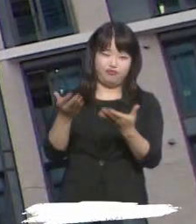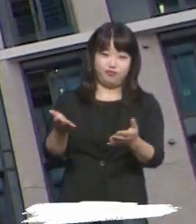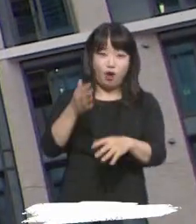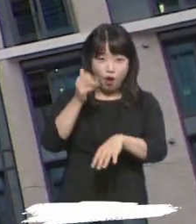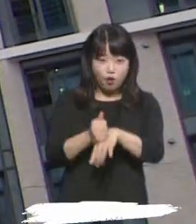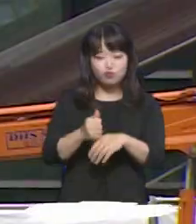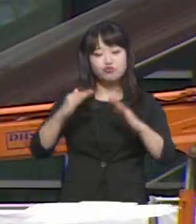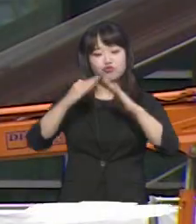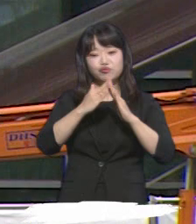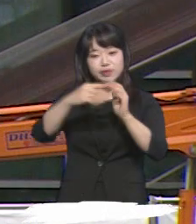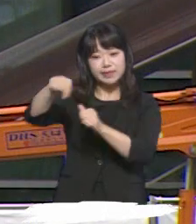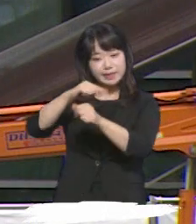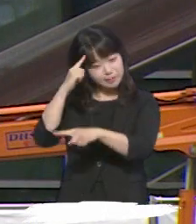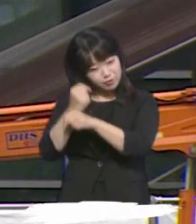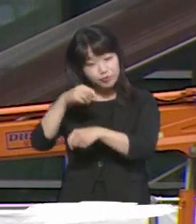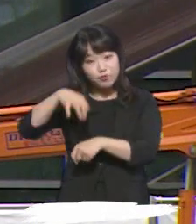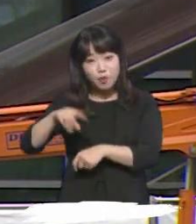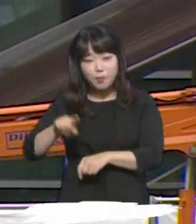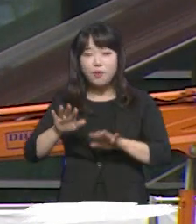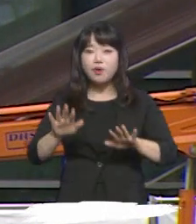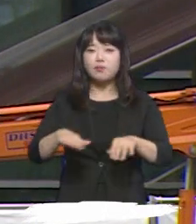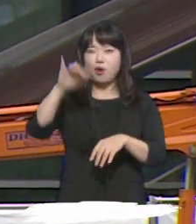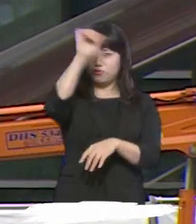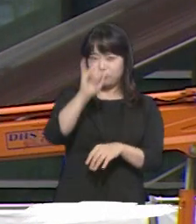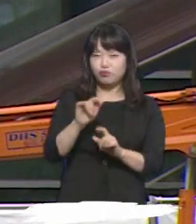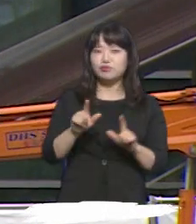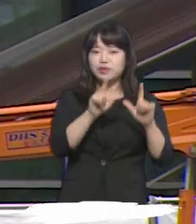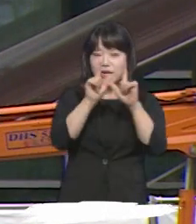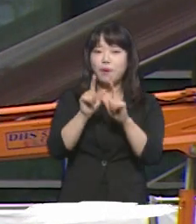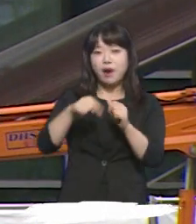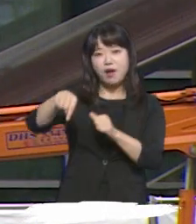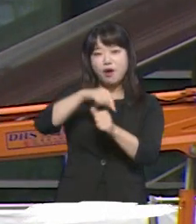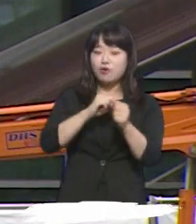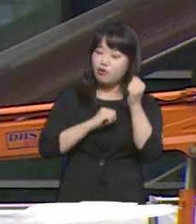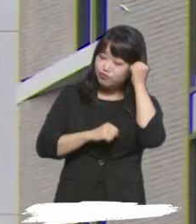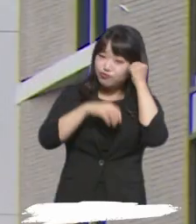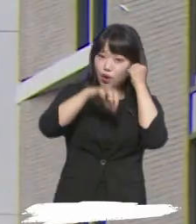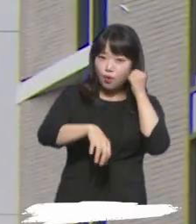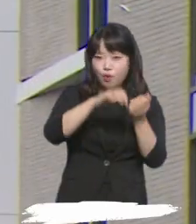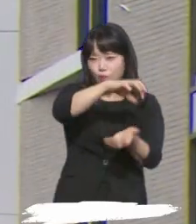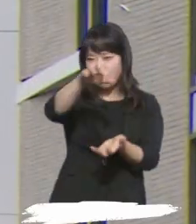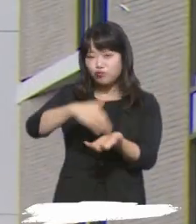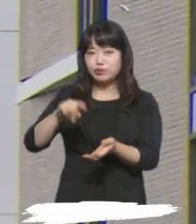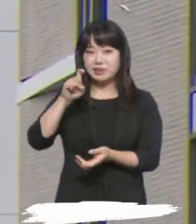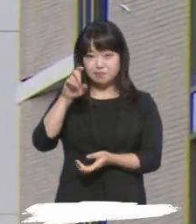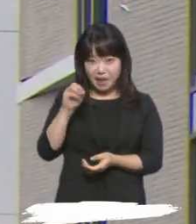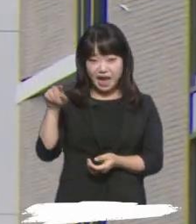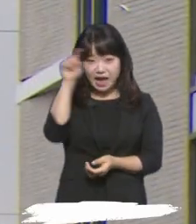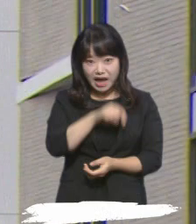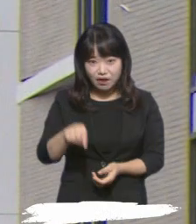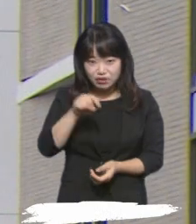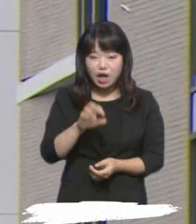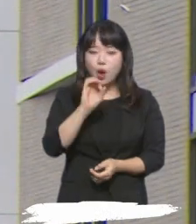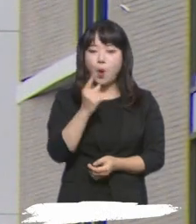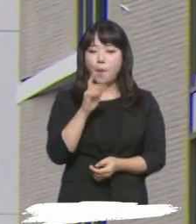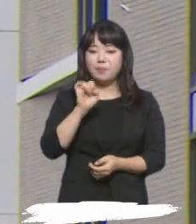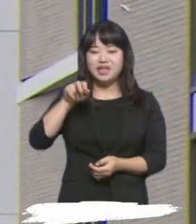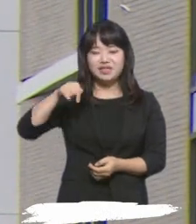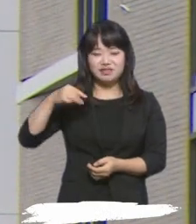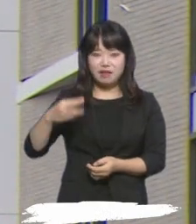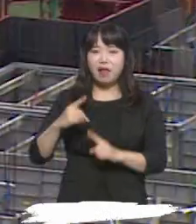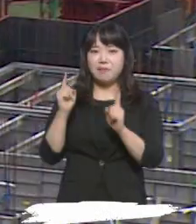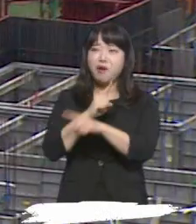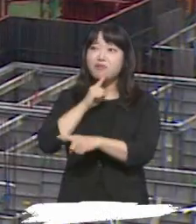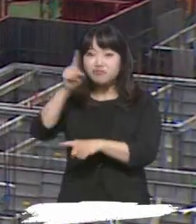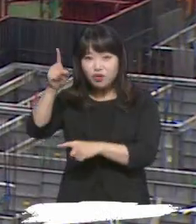주택산업연구원 자료에 근거하면 이번 달 기준 전국 생활형 숙박시설 10만여 개의 공간 가운데 오피스텔로 용도